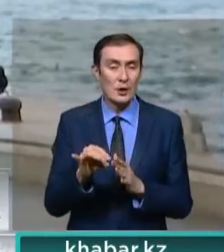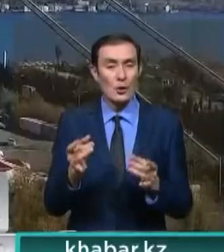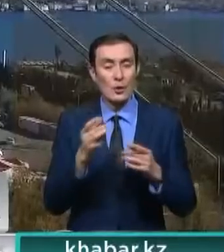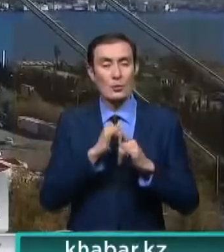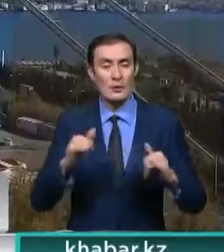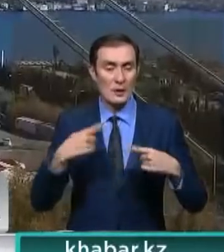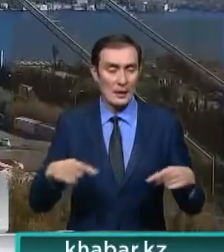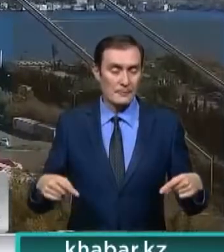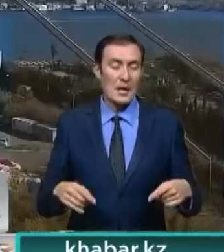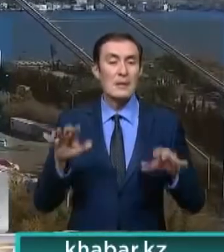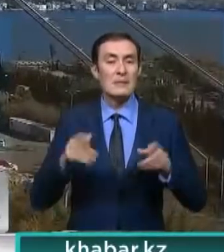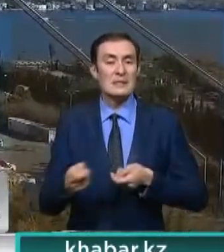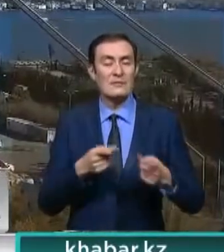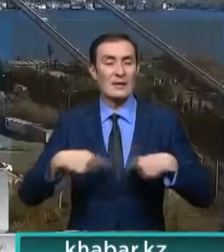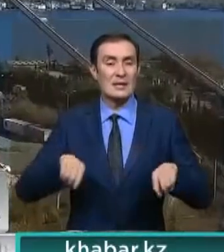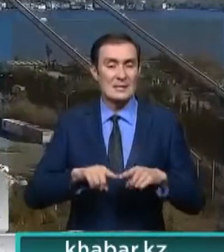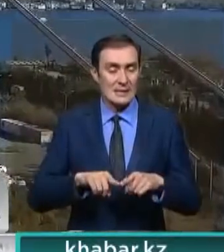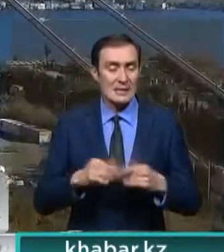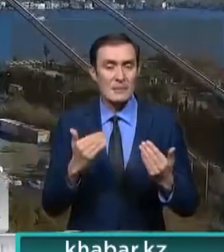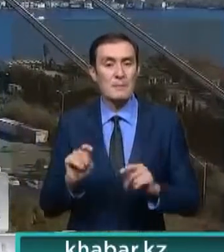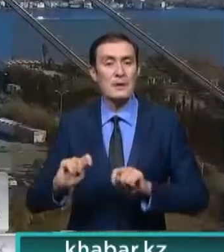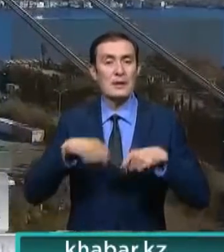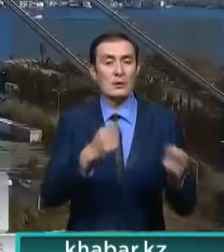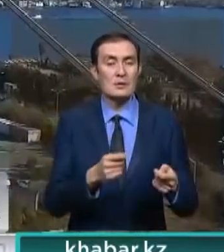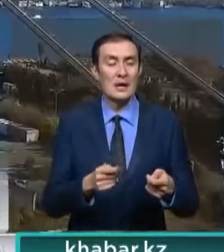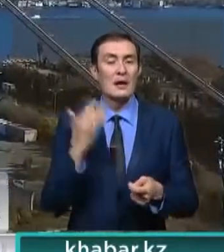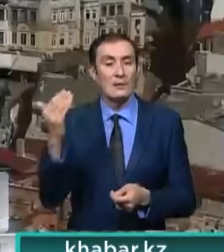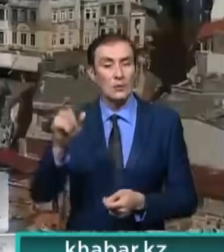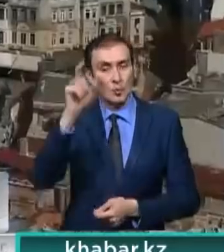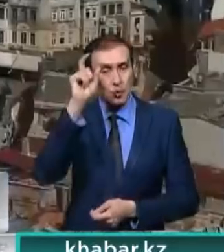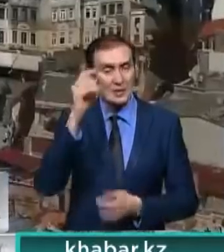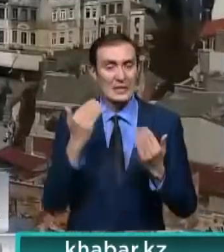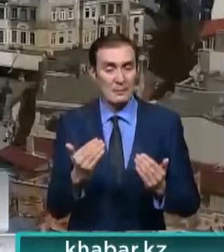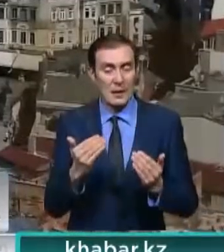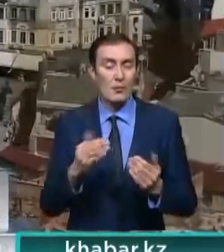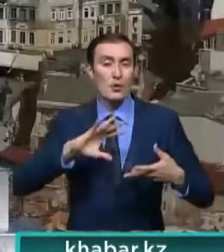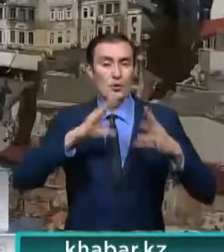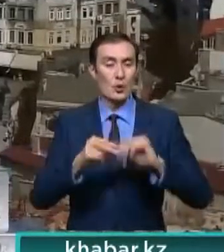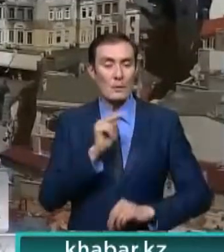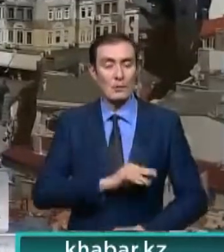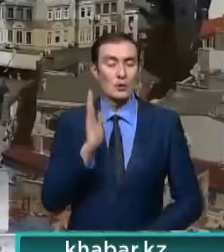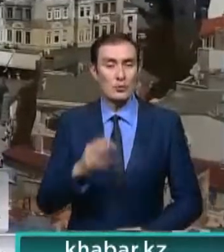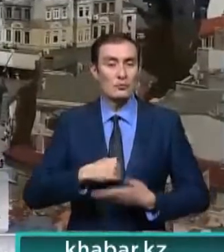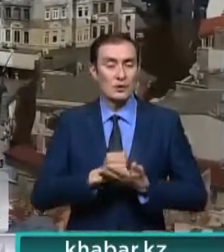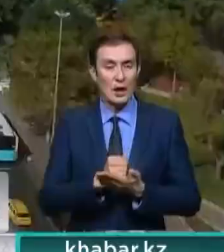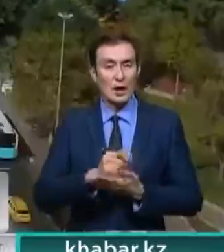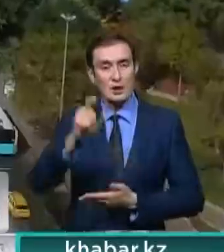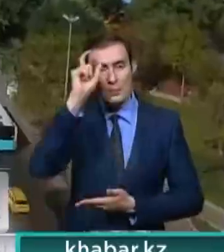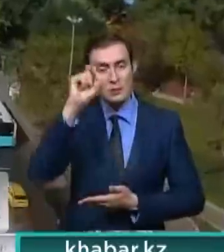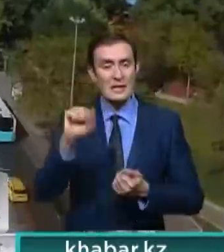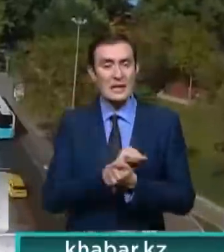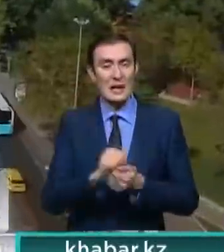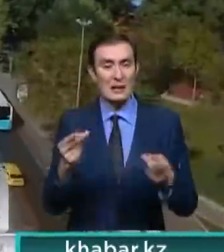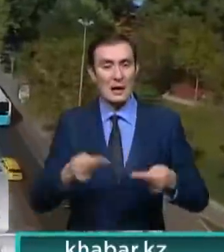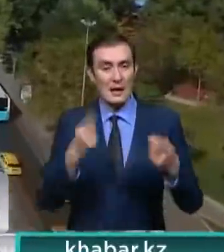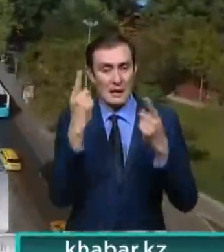гуманитарном. Председательство в организации переходит принимающей стороне – Турции. По итогам работы будет принята Стамбульская декларация, в